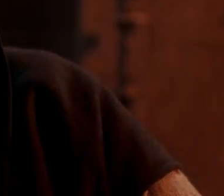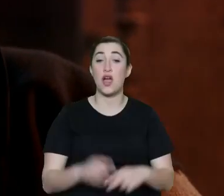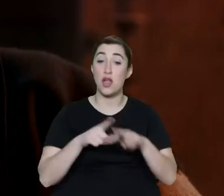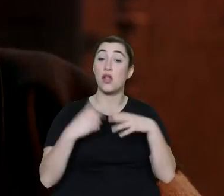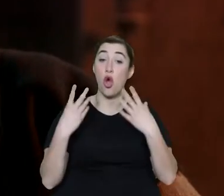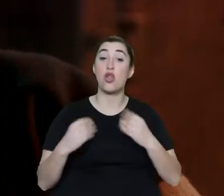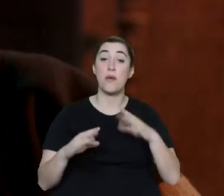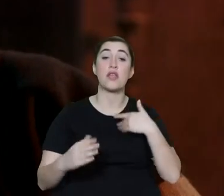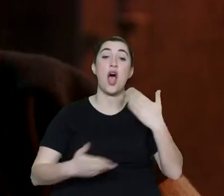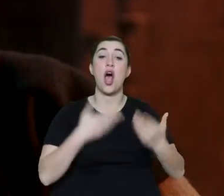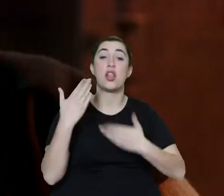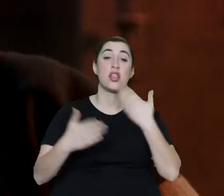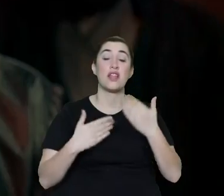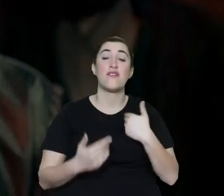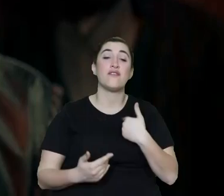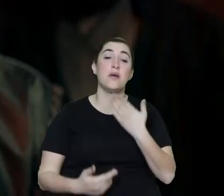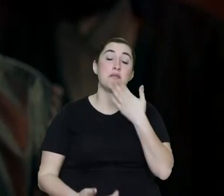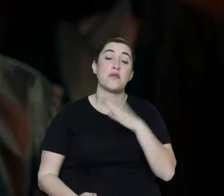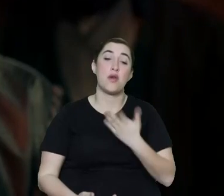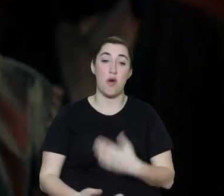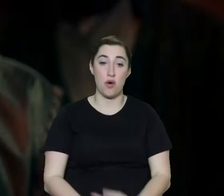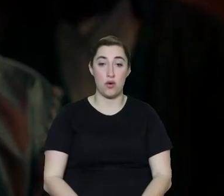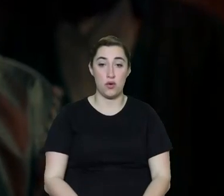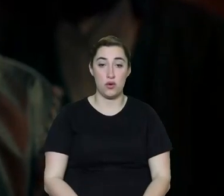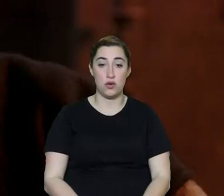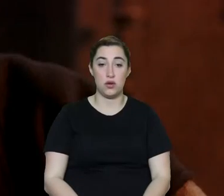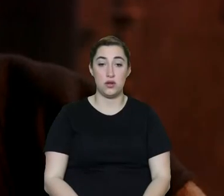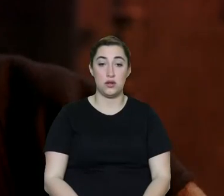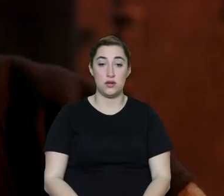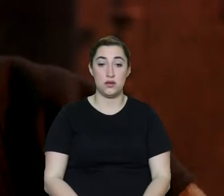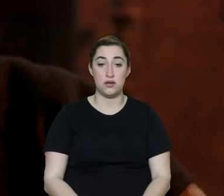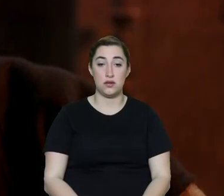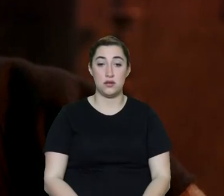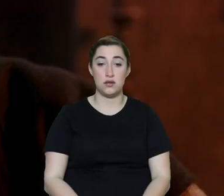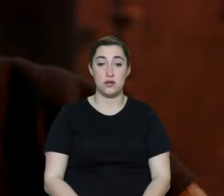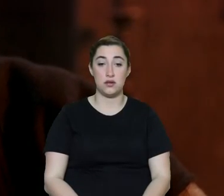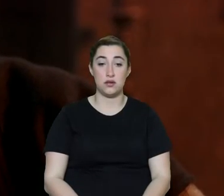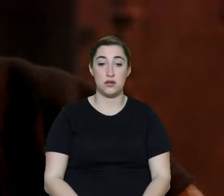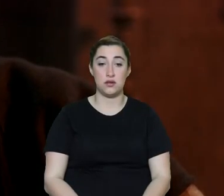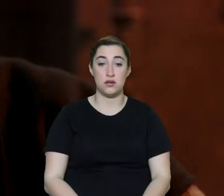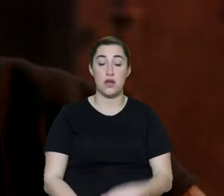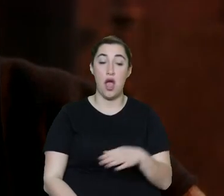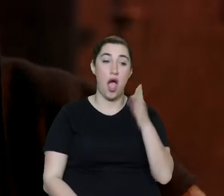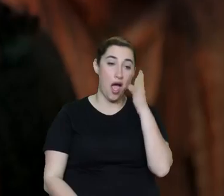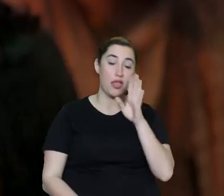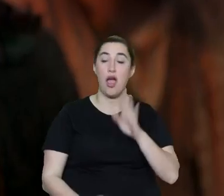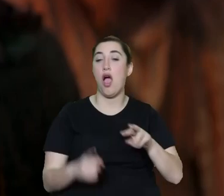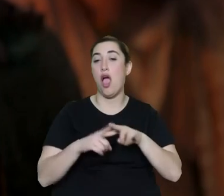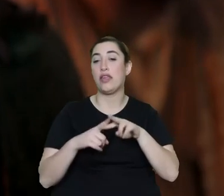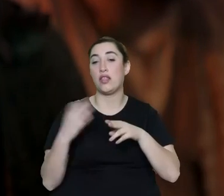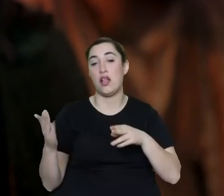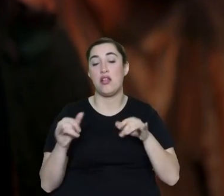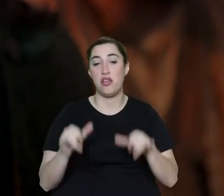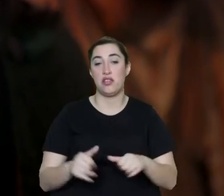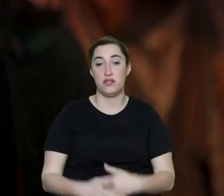Aynalı olmadan anlatıveresim de gelmez pek. Ha ayna, ha aynalı.